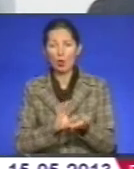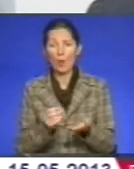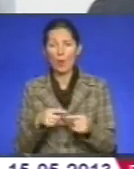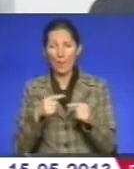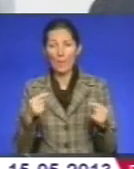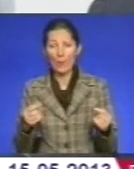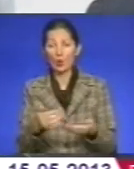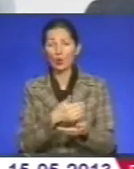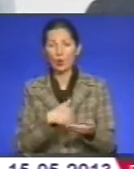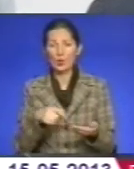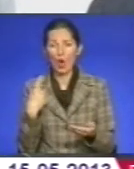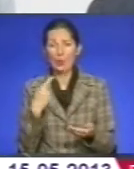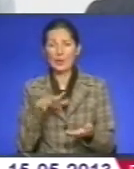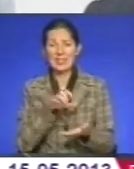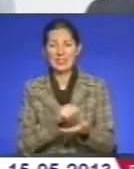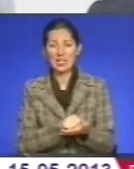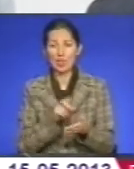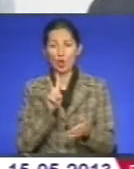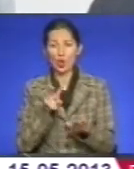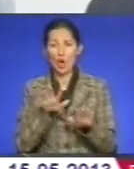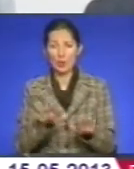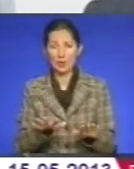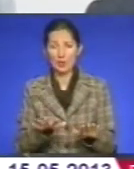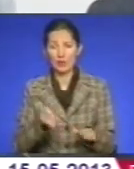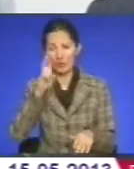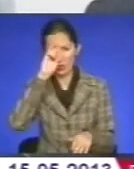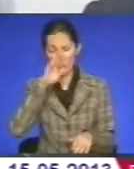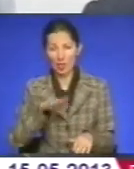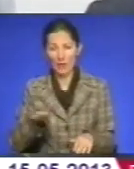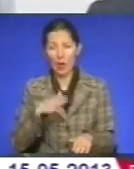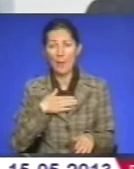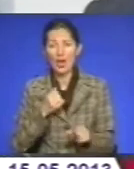минулому році зайняла друге місце держави.